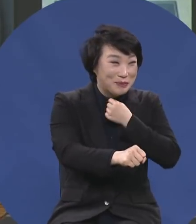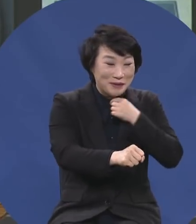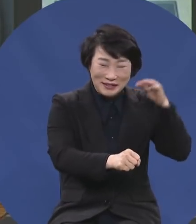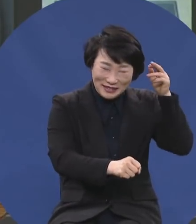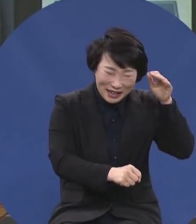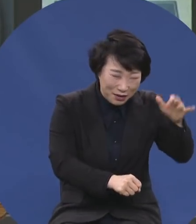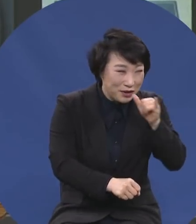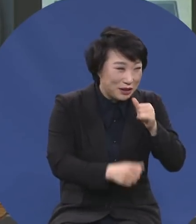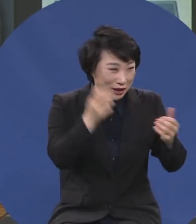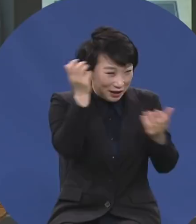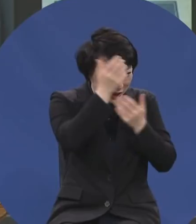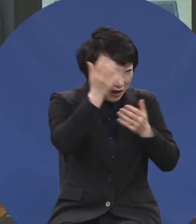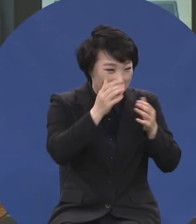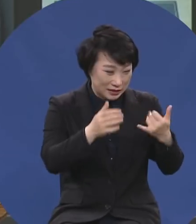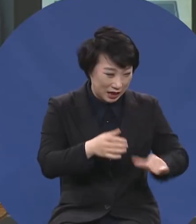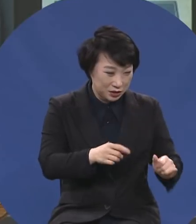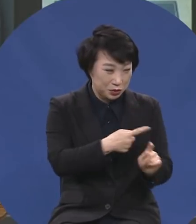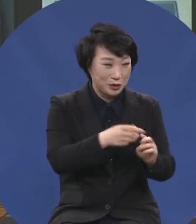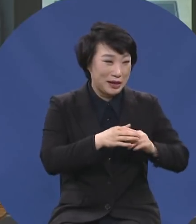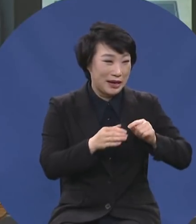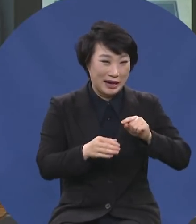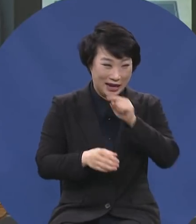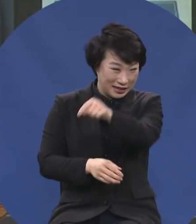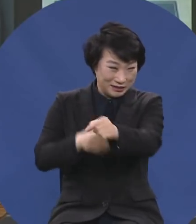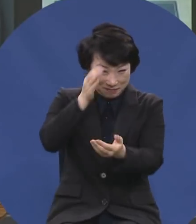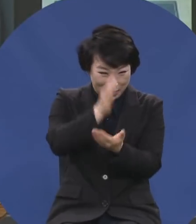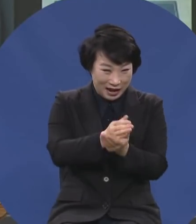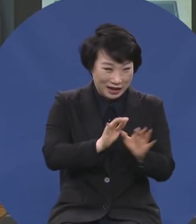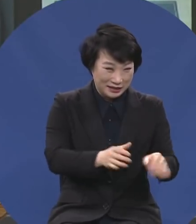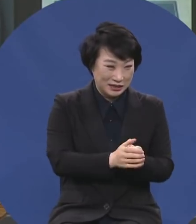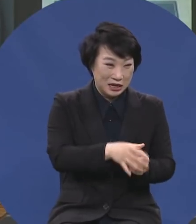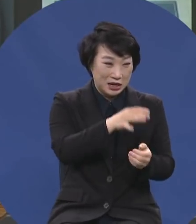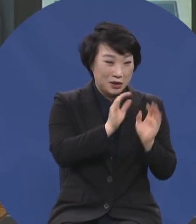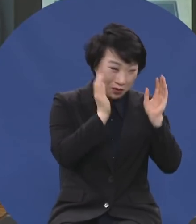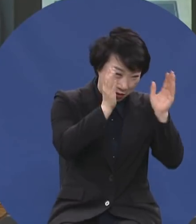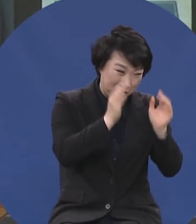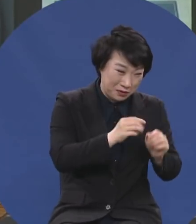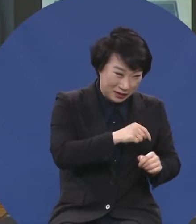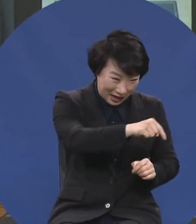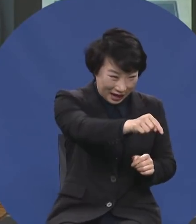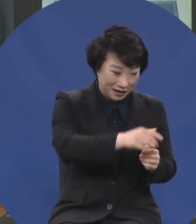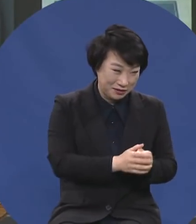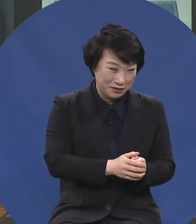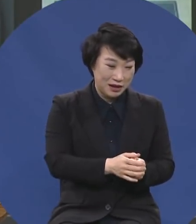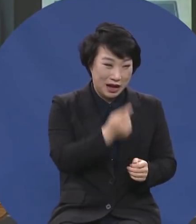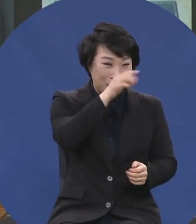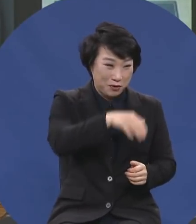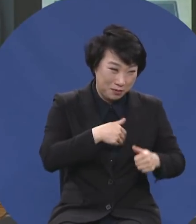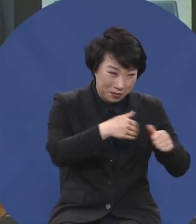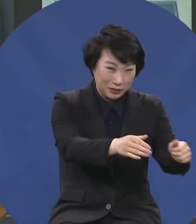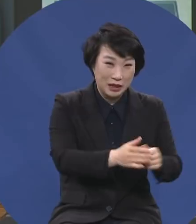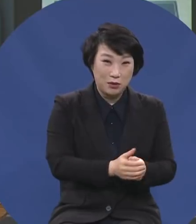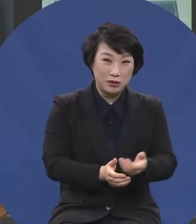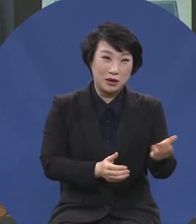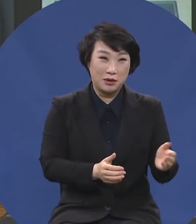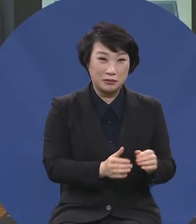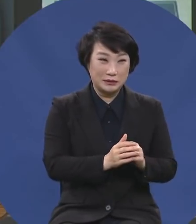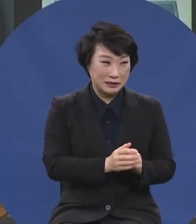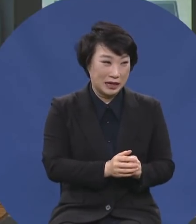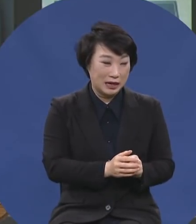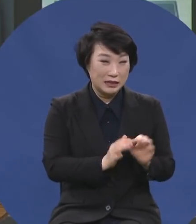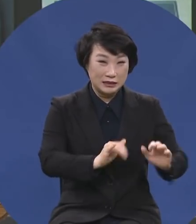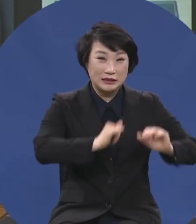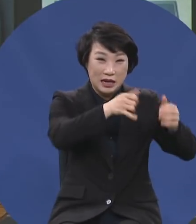열망하고 자식도 교회는 안 가도 이것만 가져야 되기 때문에 공부하고 공부해야 되고,